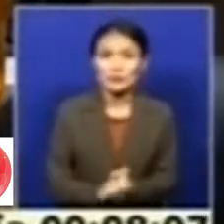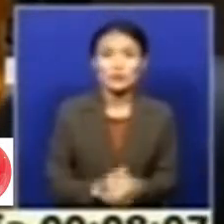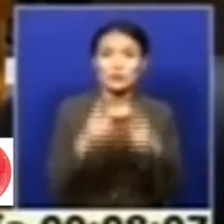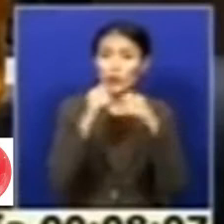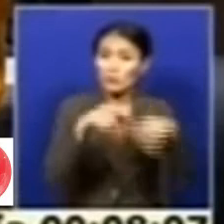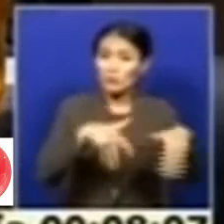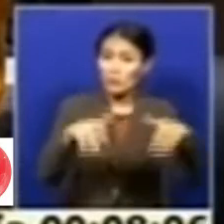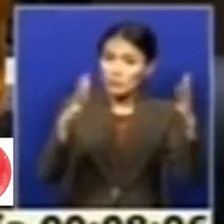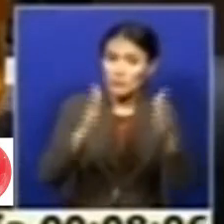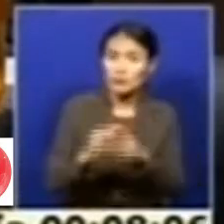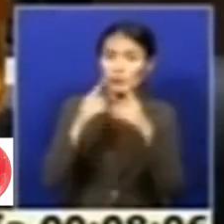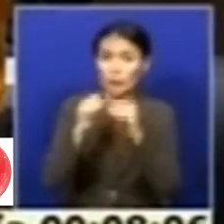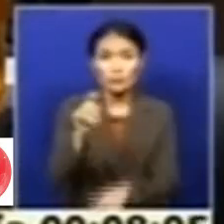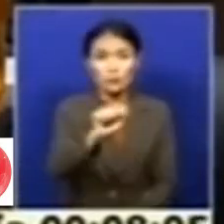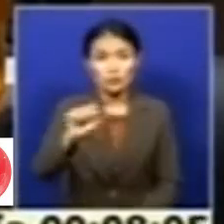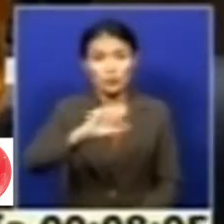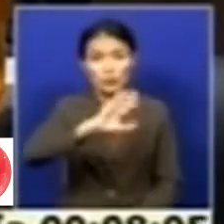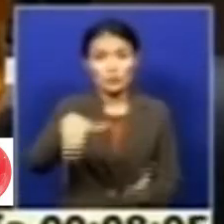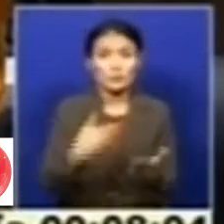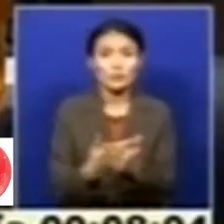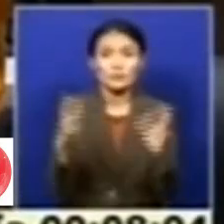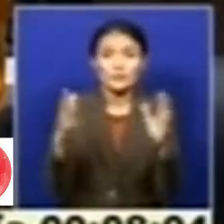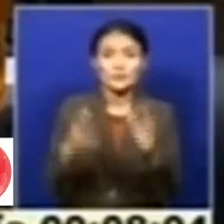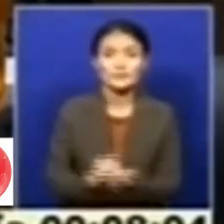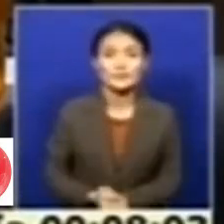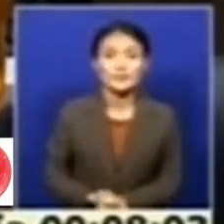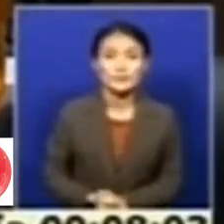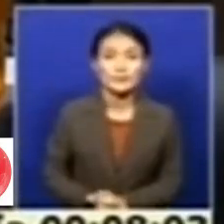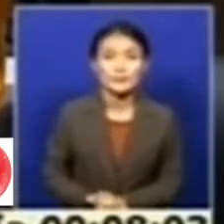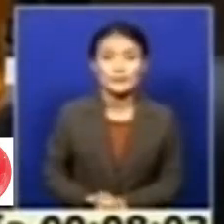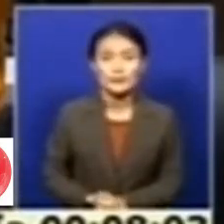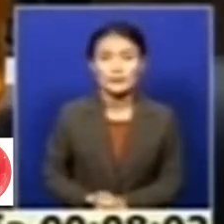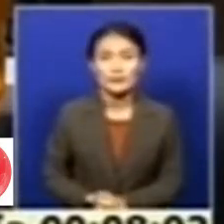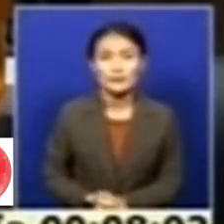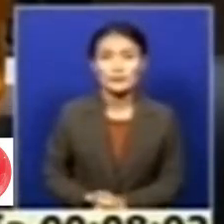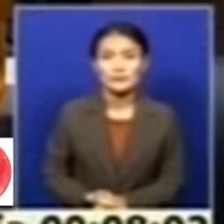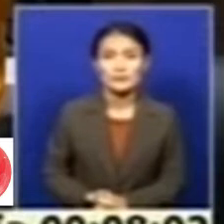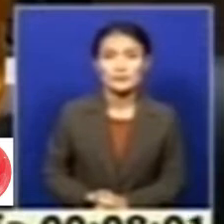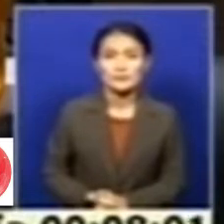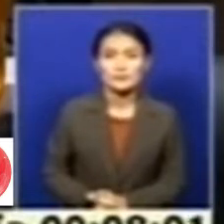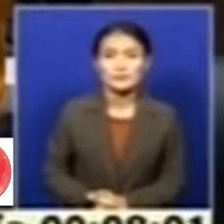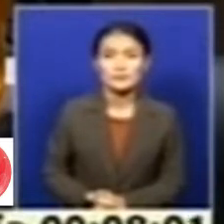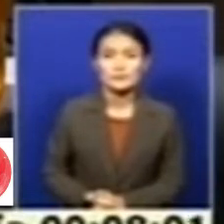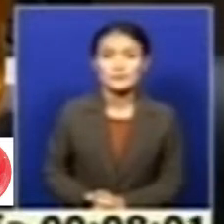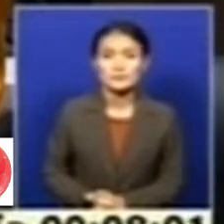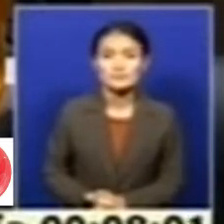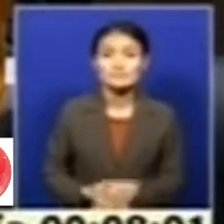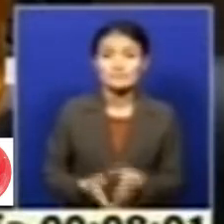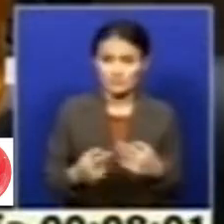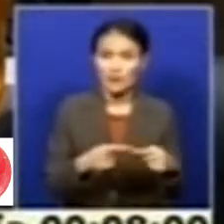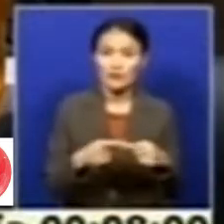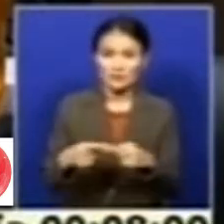ที่เป็นผู้แทนของราษฎรทั้งประเทศอย่างนั้นเลยครับท่านประธานเพื่อไปสู่คำถามที่ส